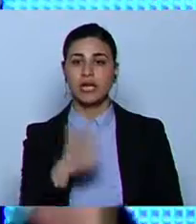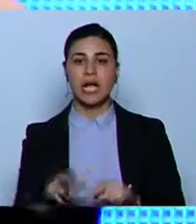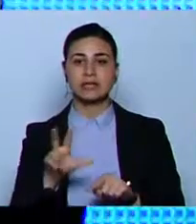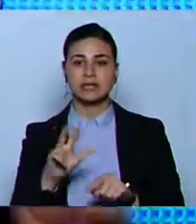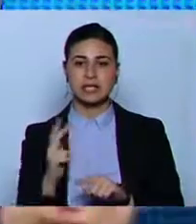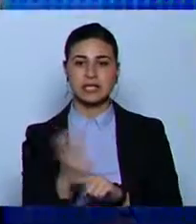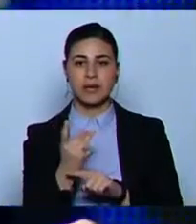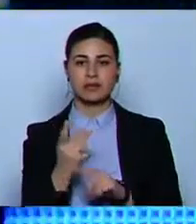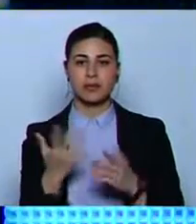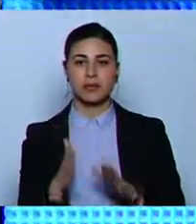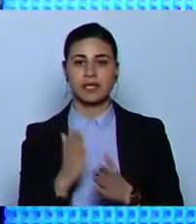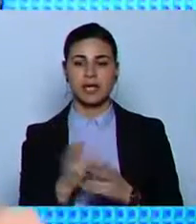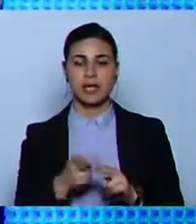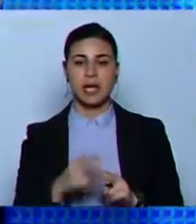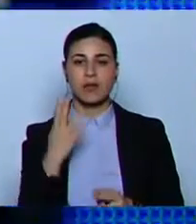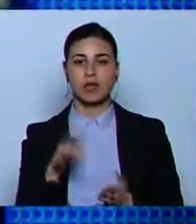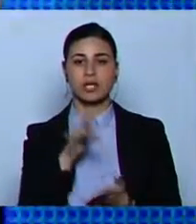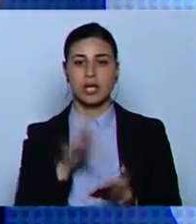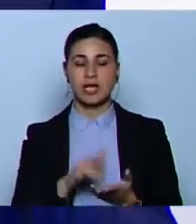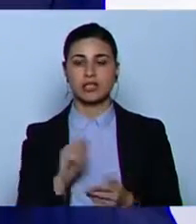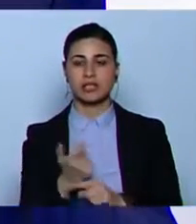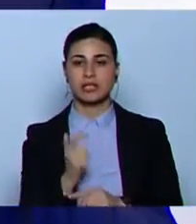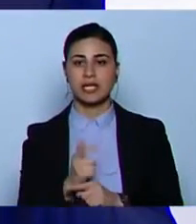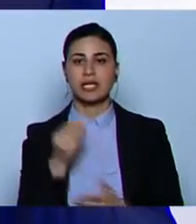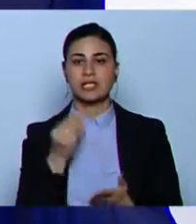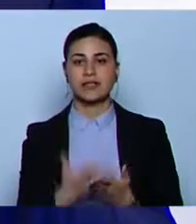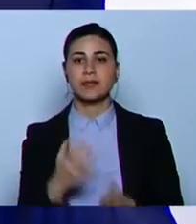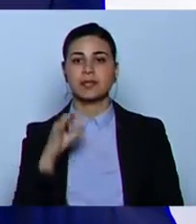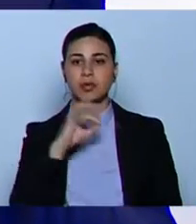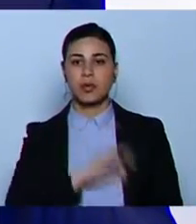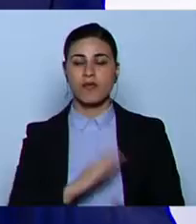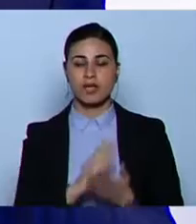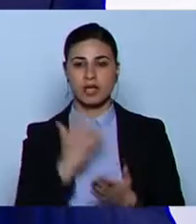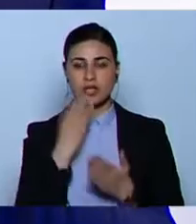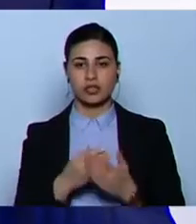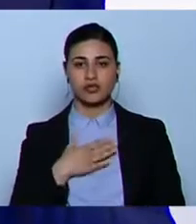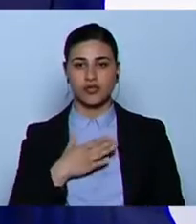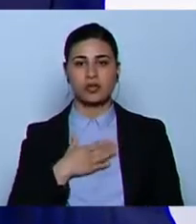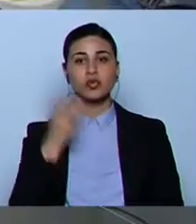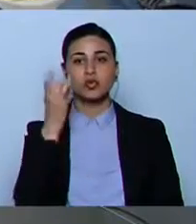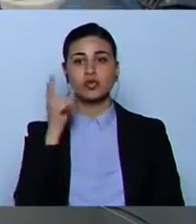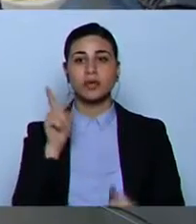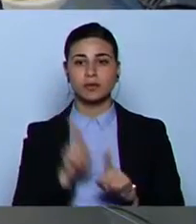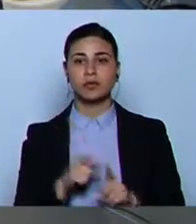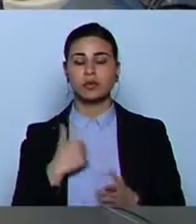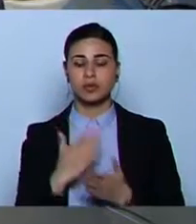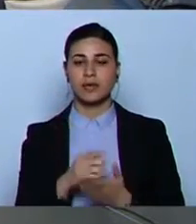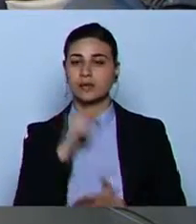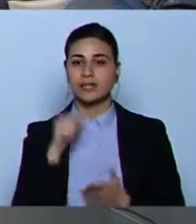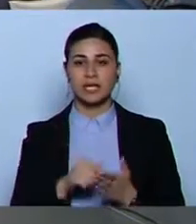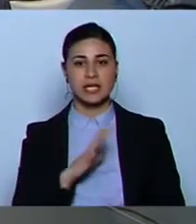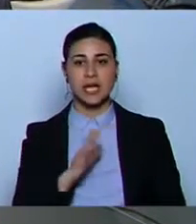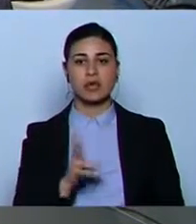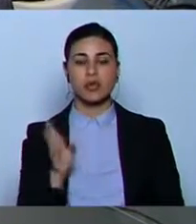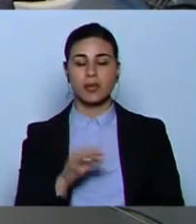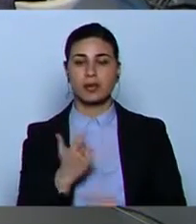გასამაგებული გვაქვს აი ამ 4 ქალაქში და ეს ძალიან ძვირფასი მონაპოვარია ჩვენთვის. ჩვენ რუსთავი გვაქვს ასევე რომელიც საკითხიც კი არ დგას,